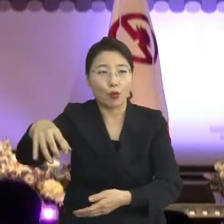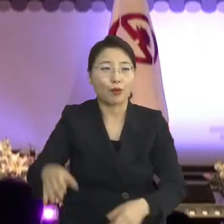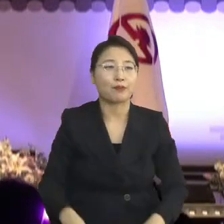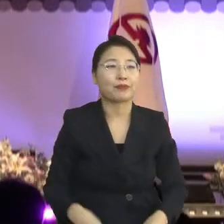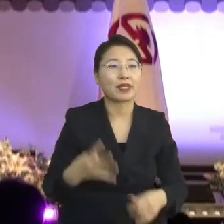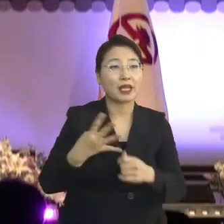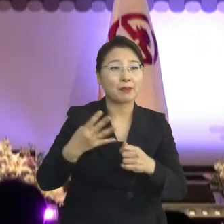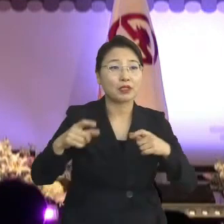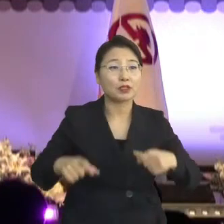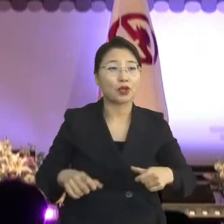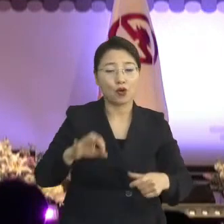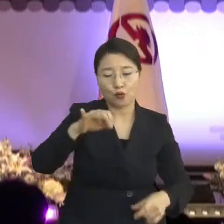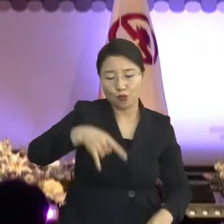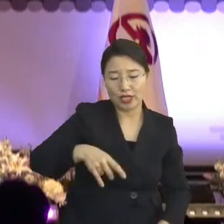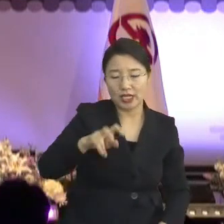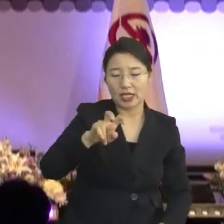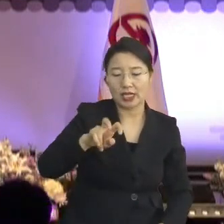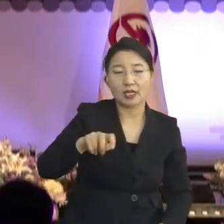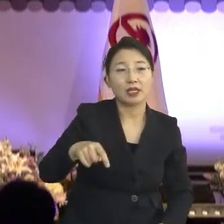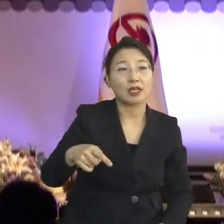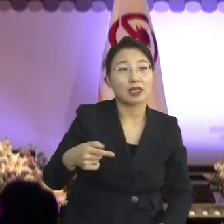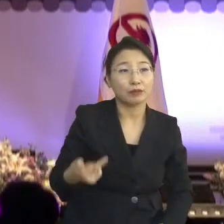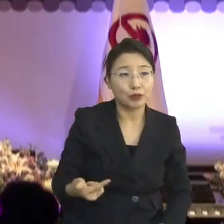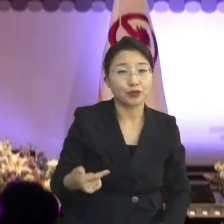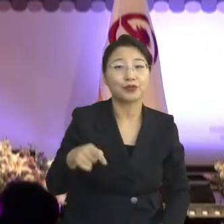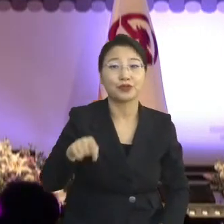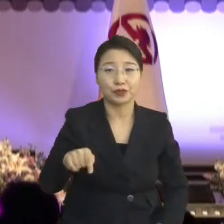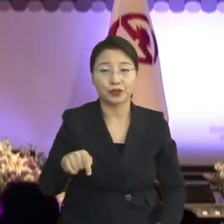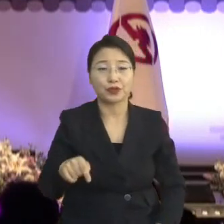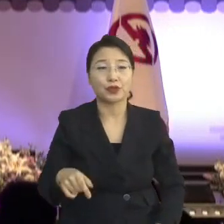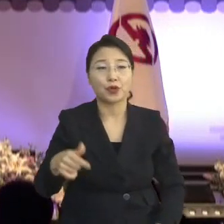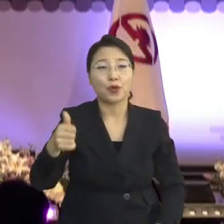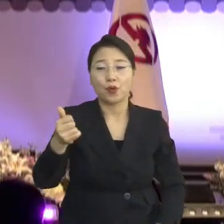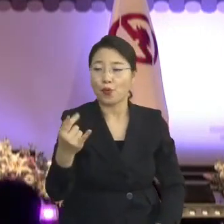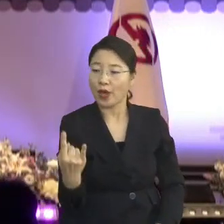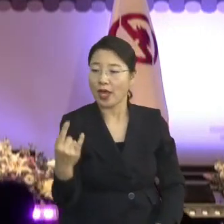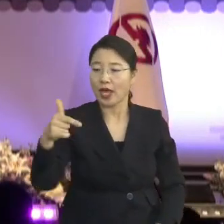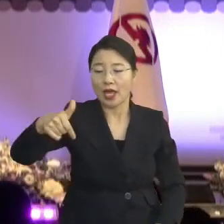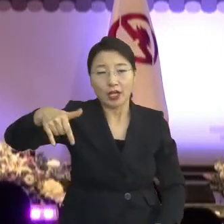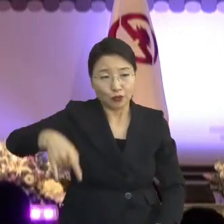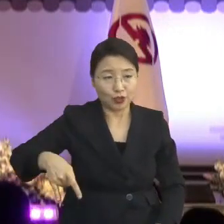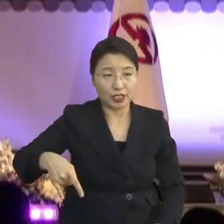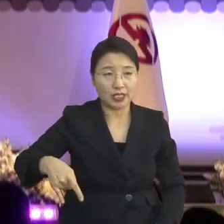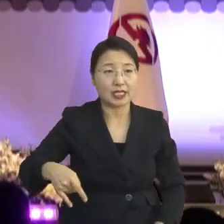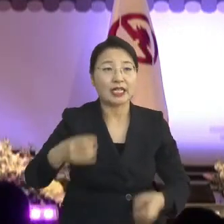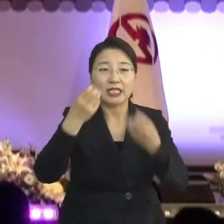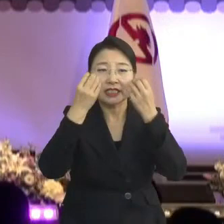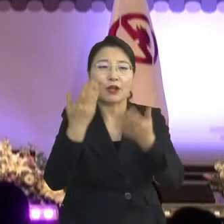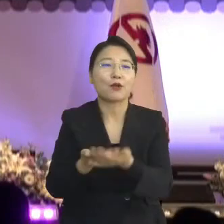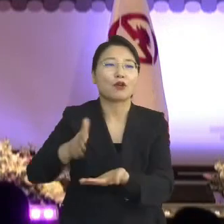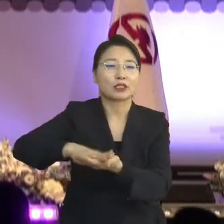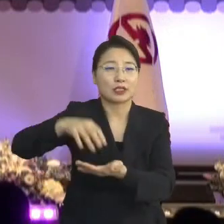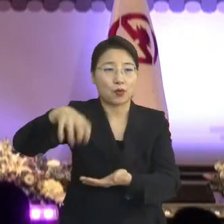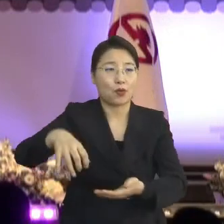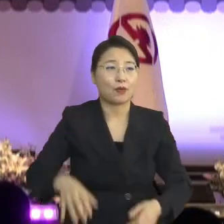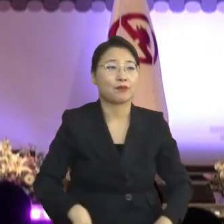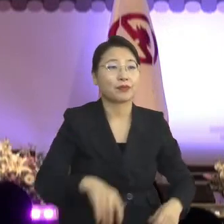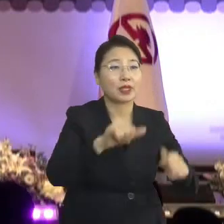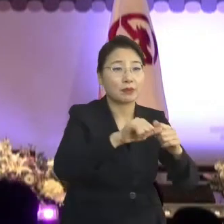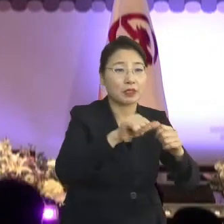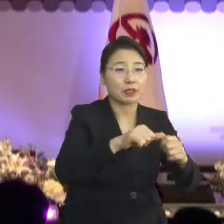휘경 회기지역입니다. 혁신적 청년공간을 만들겠습니다. 제5권역